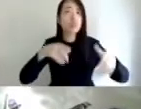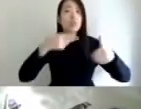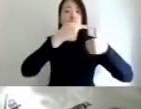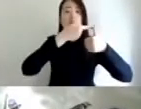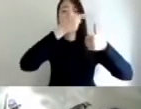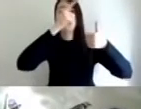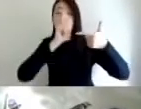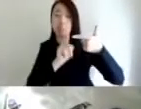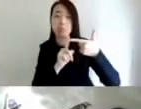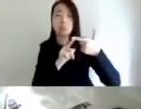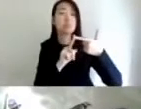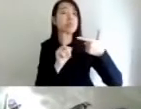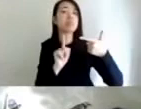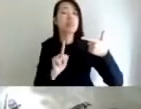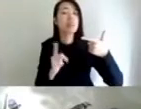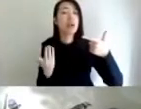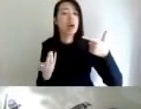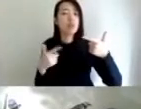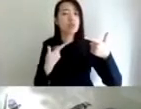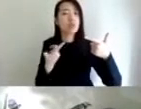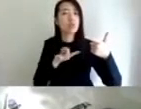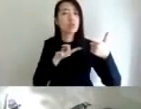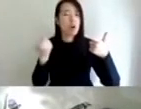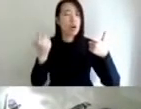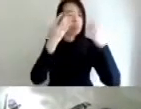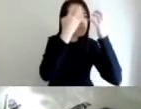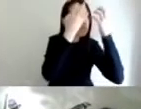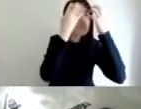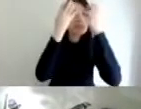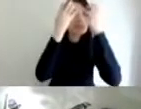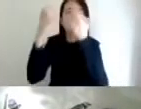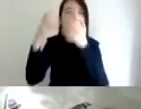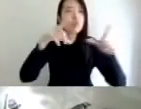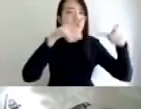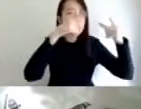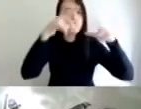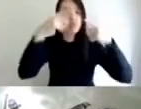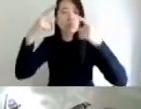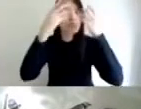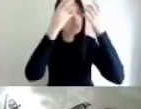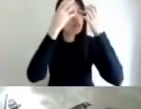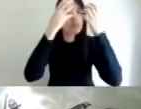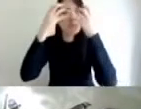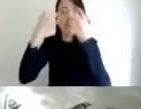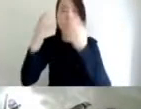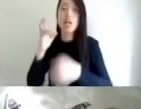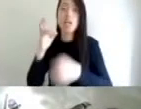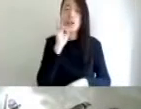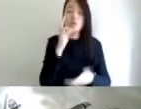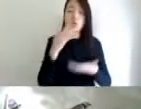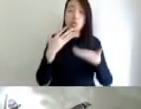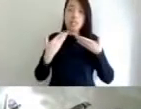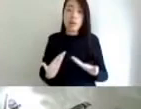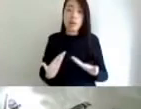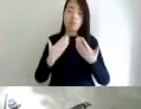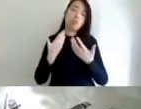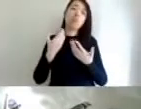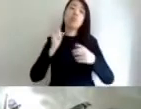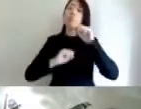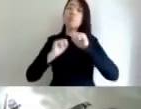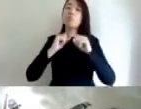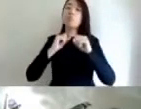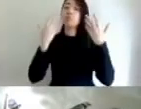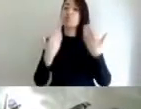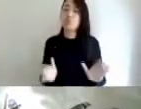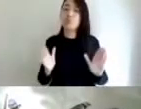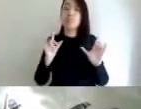以去多啲關心我哋身邊嘅樹木啦。咁例如今日完咗之後咧，我哋都唔係喺呢一度完結嘅